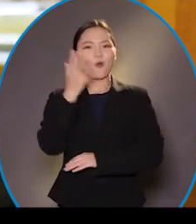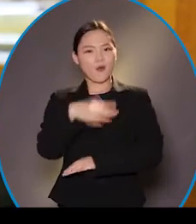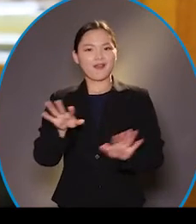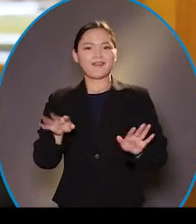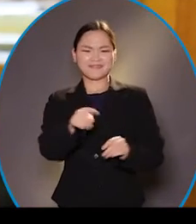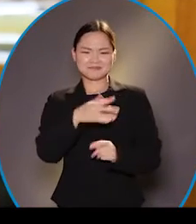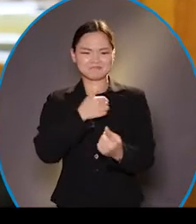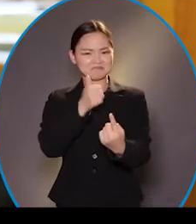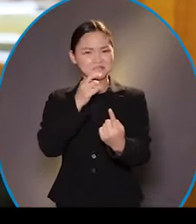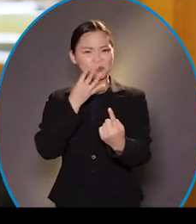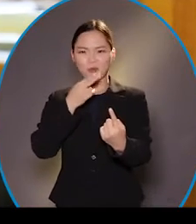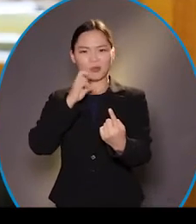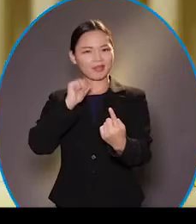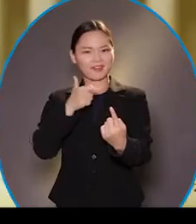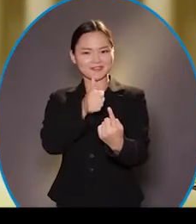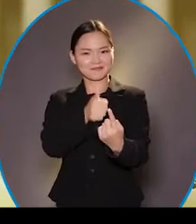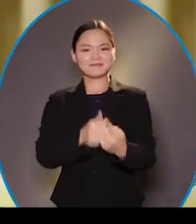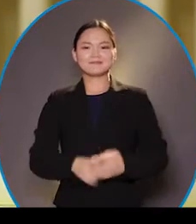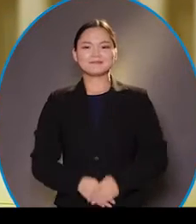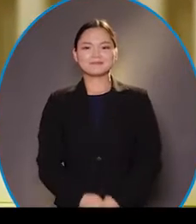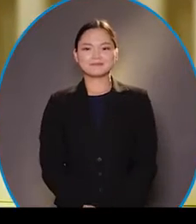Сонсоо. Манай ус бол тийм мондоо болж байгаа юм бэ?